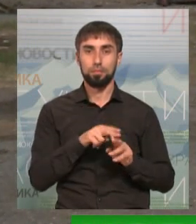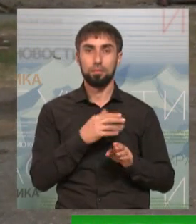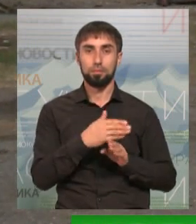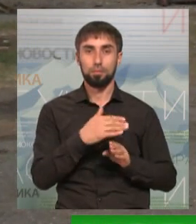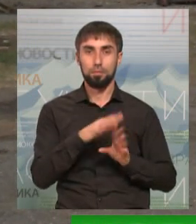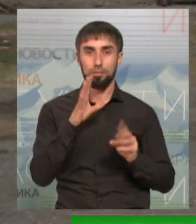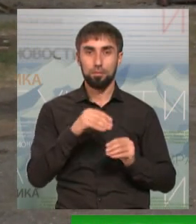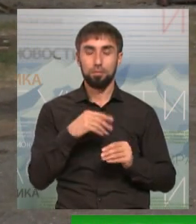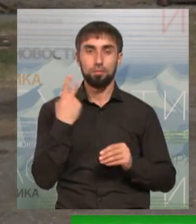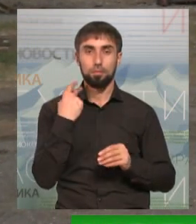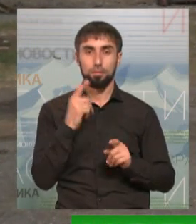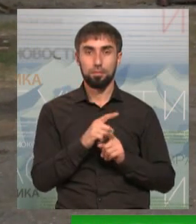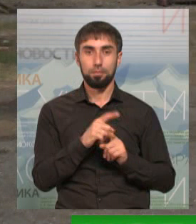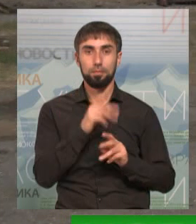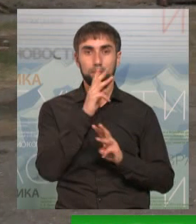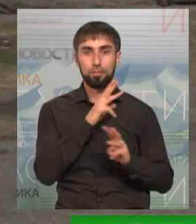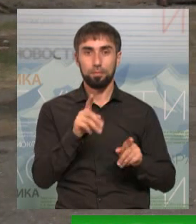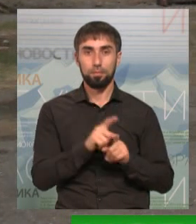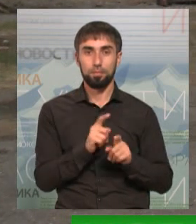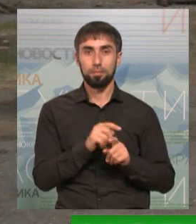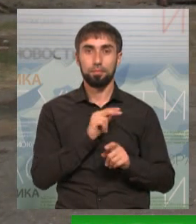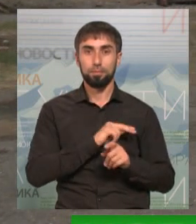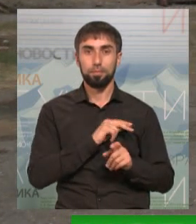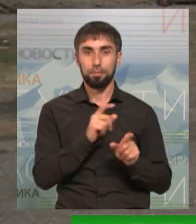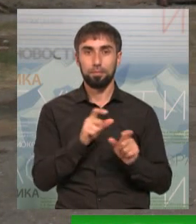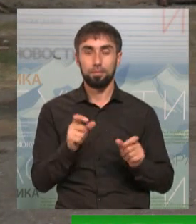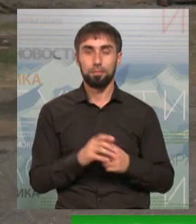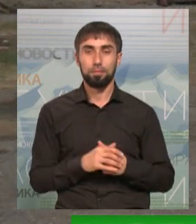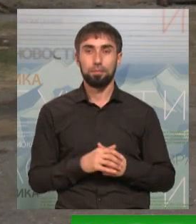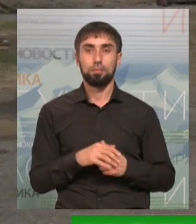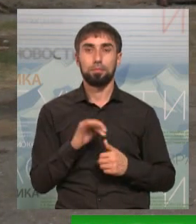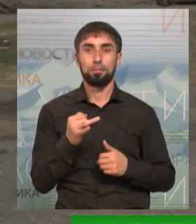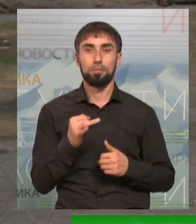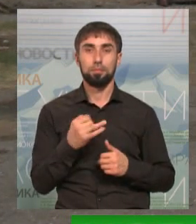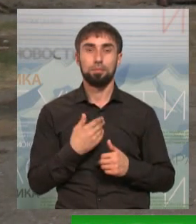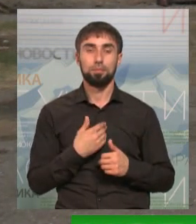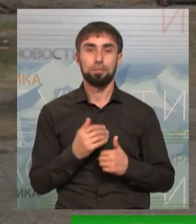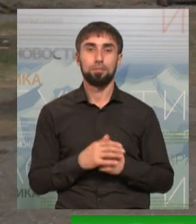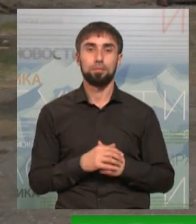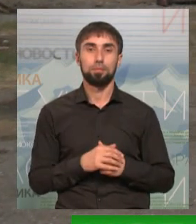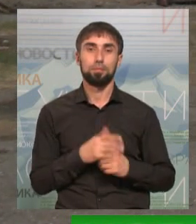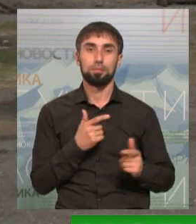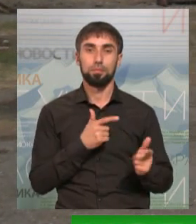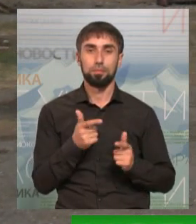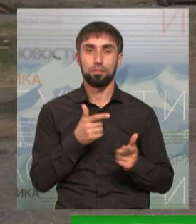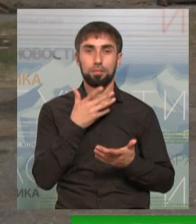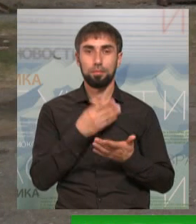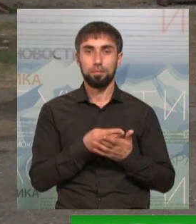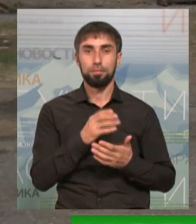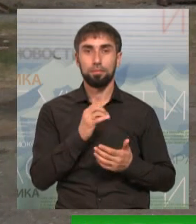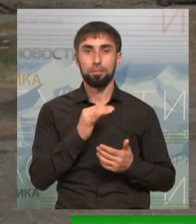частично долги, заработную плату работникам. И мы заготовили собственные